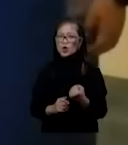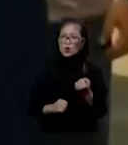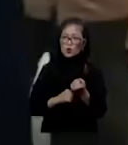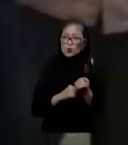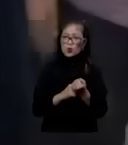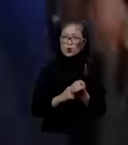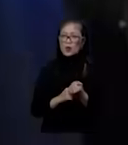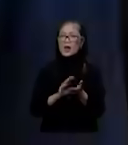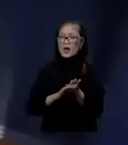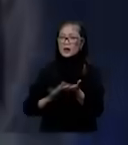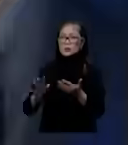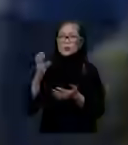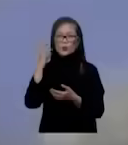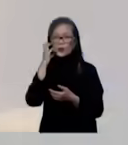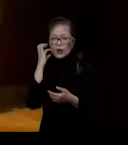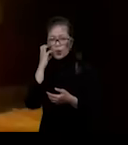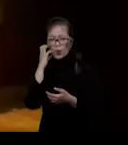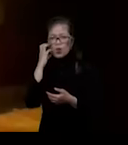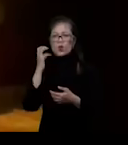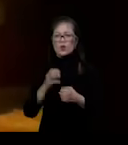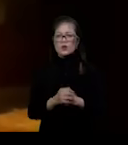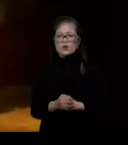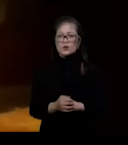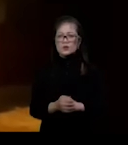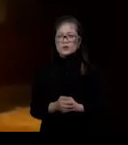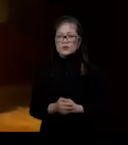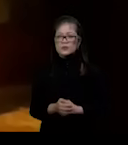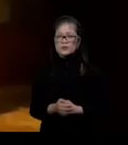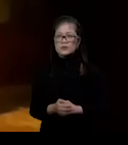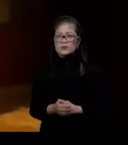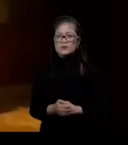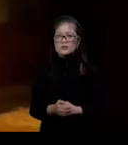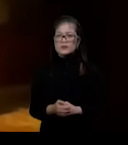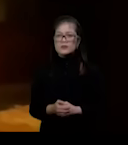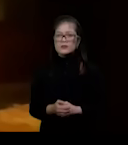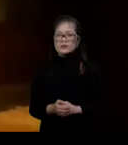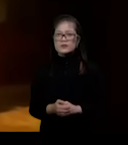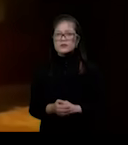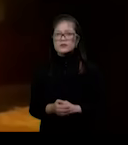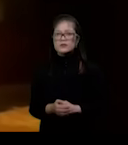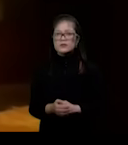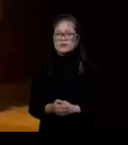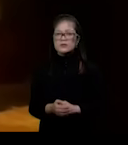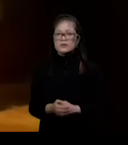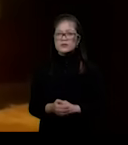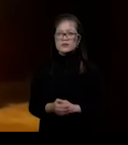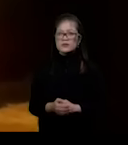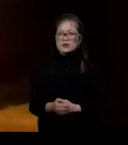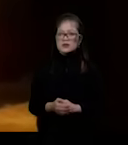oleh Prabowo Subianto. Sangat potensial. Kami selalu akan mendukung